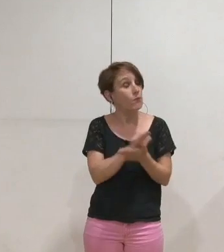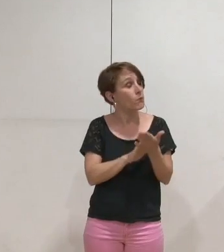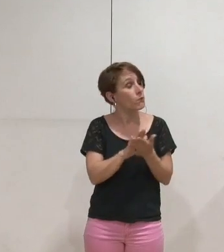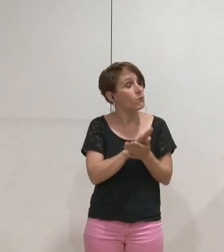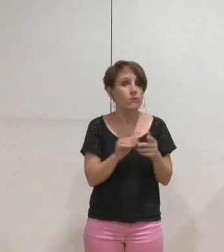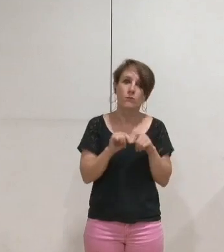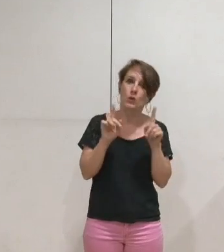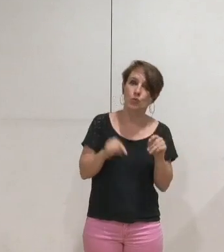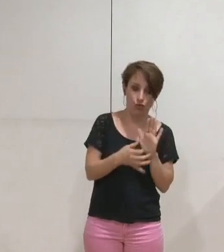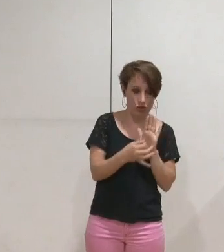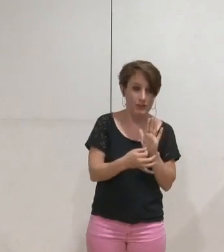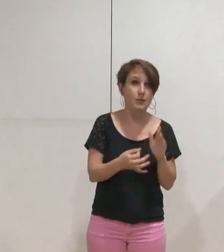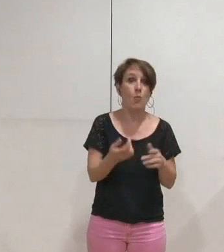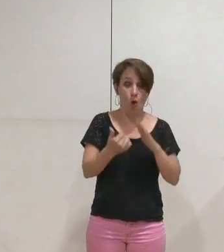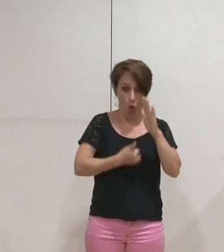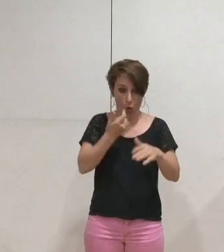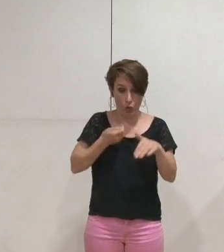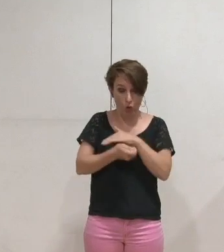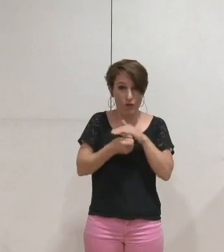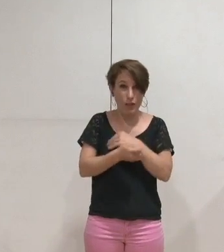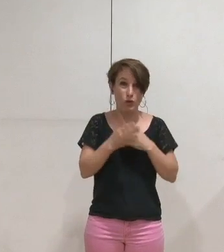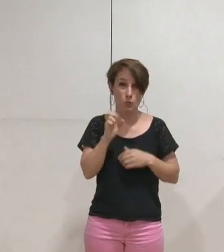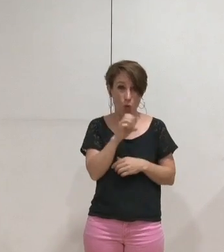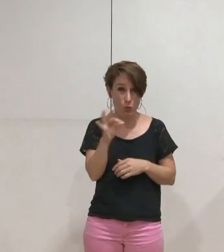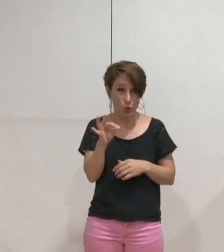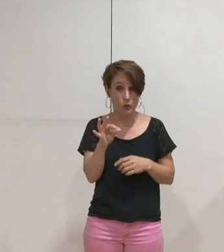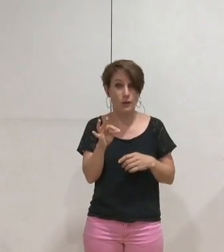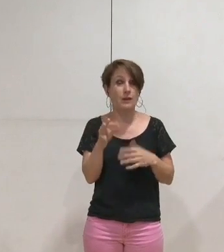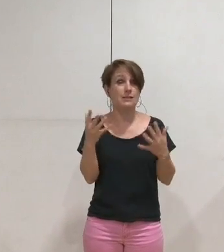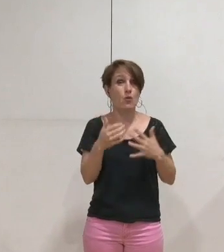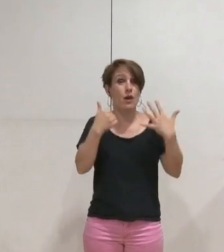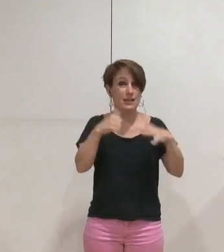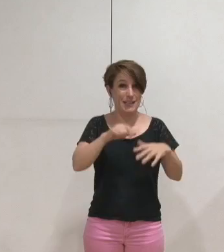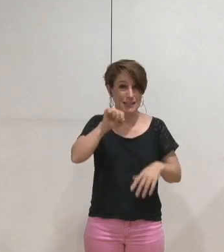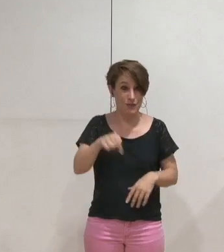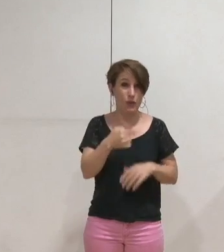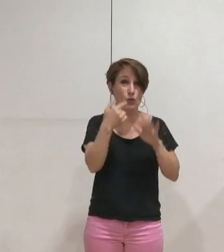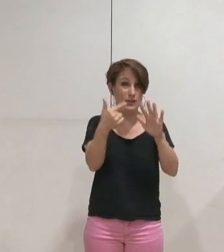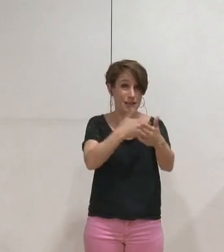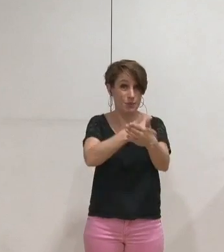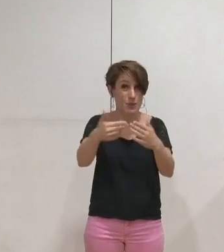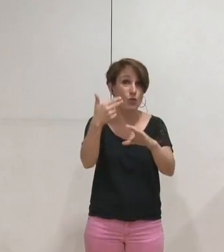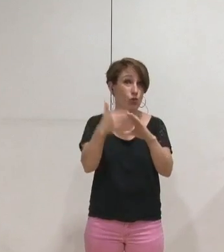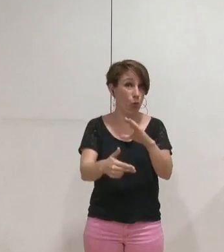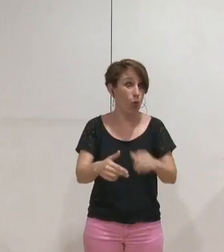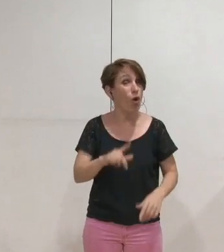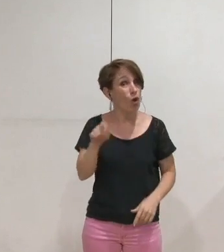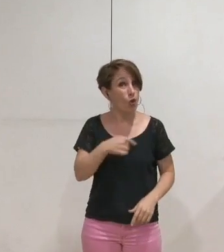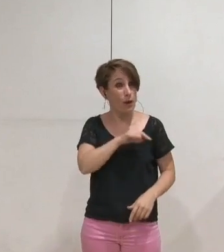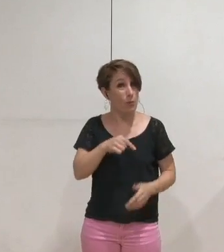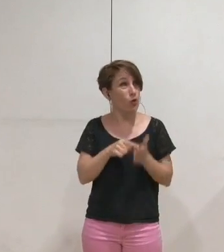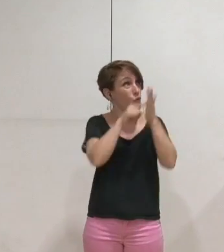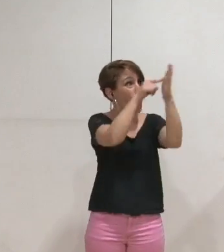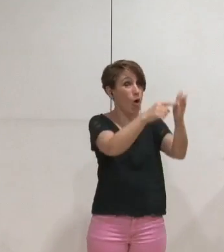l'autofinancement brut il est aujourd'hui de 16,7 millions d'euros nous avons un rembourser en théorie